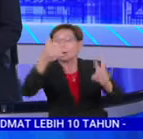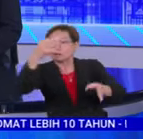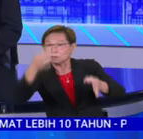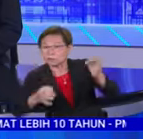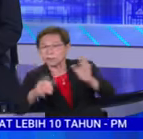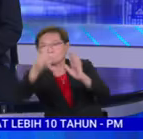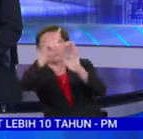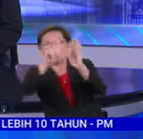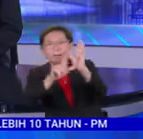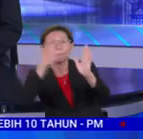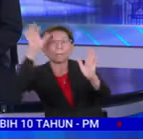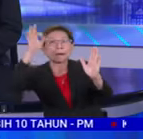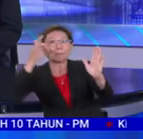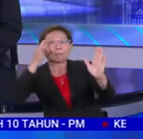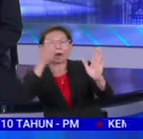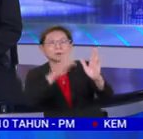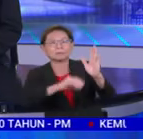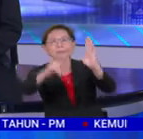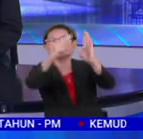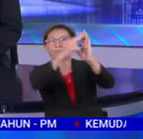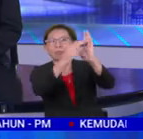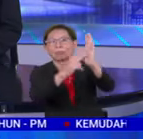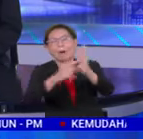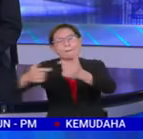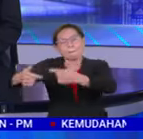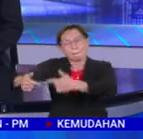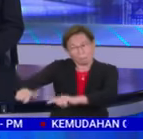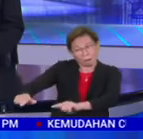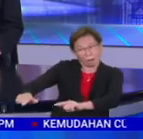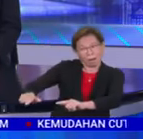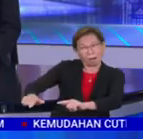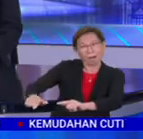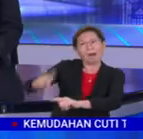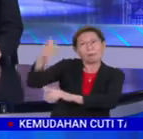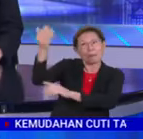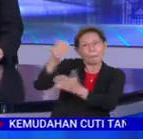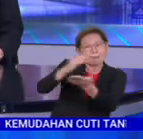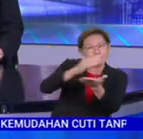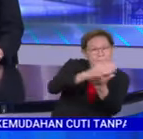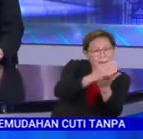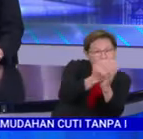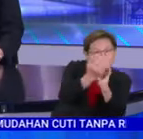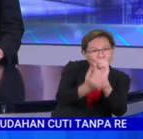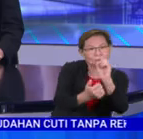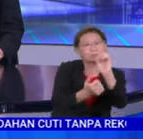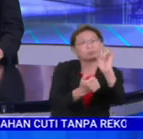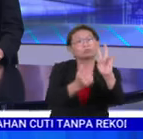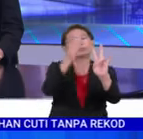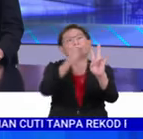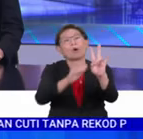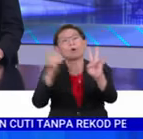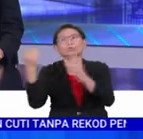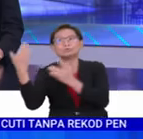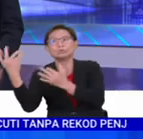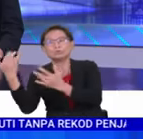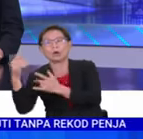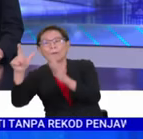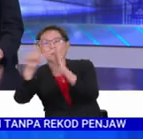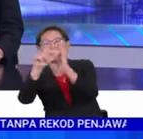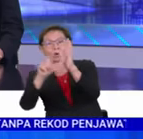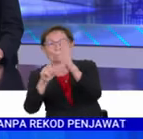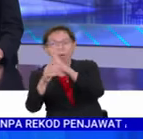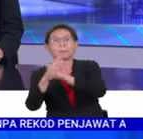sekiranya Perlembagaan Persekutuan dan Perundangan membenarkannya. Beliau kini menunggu nasihat Peguam Negara Tan Sri